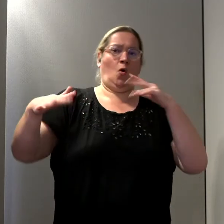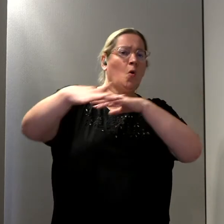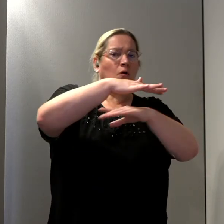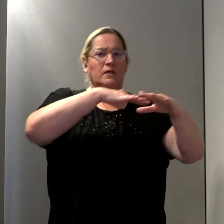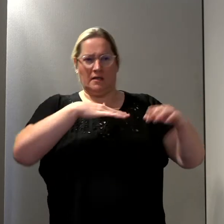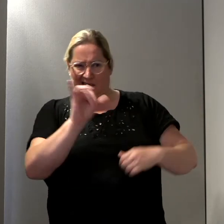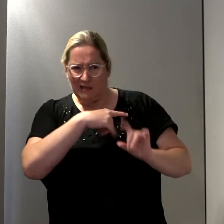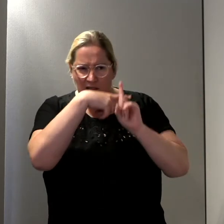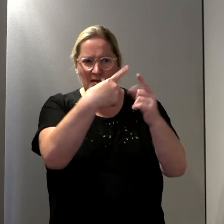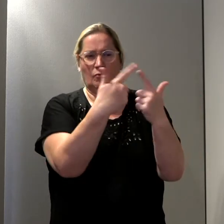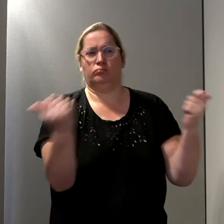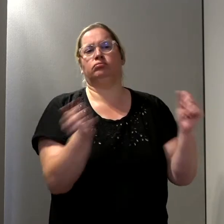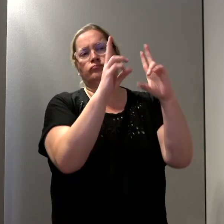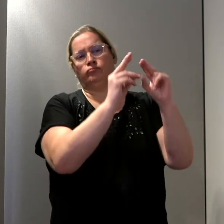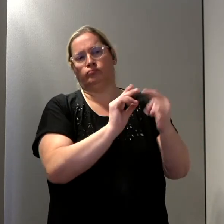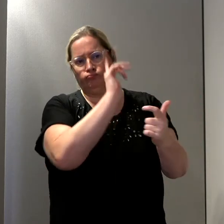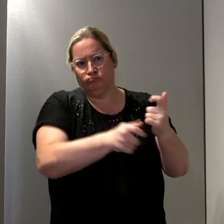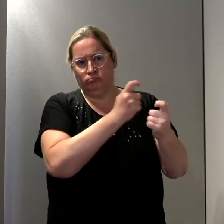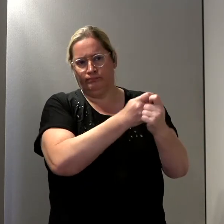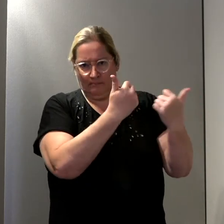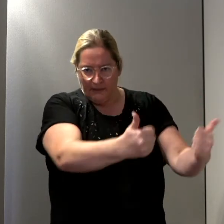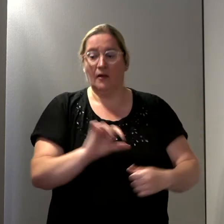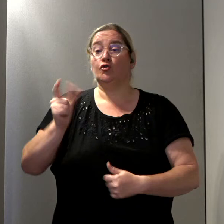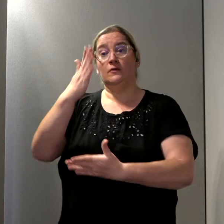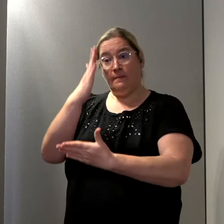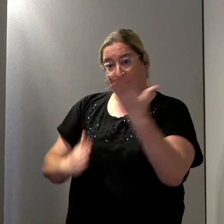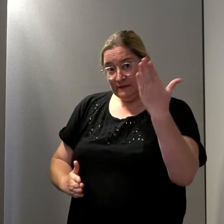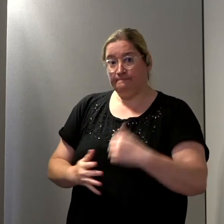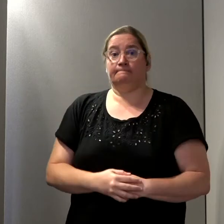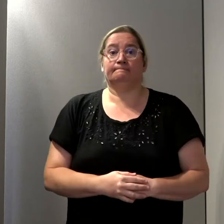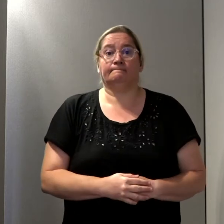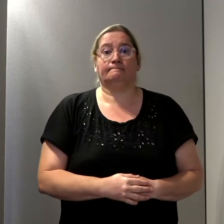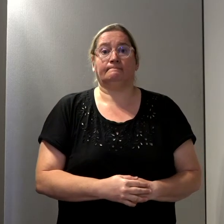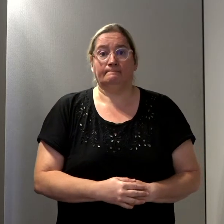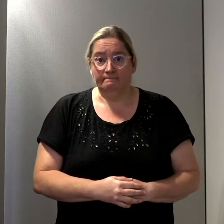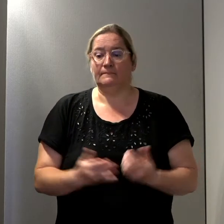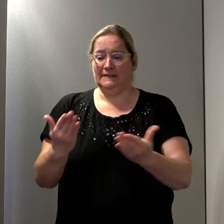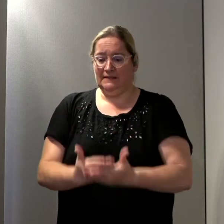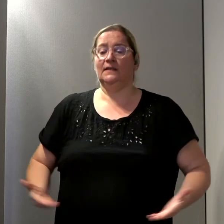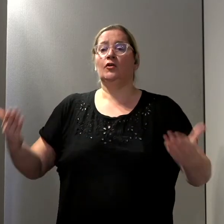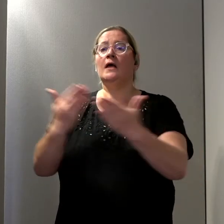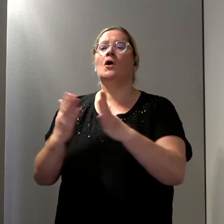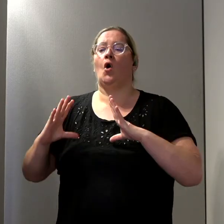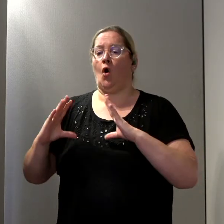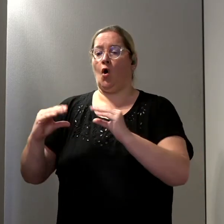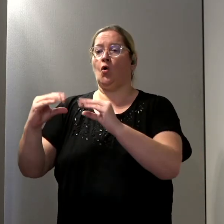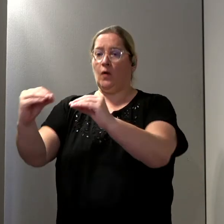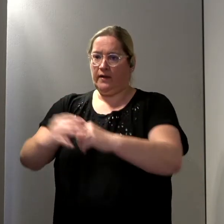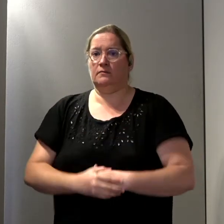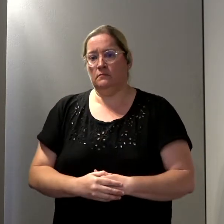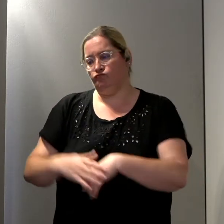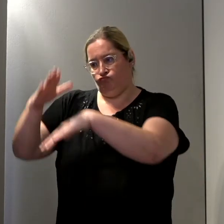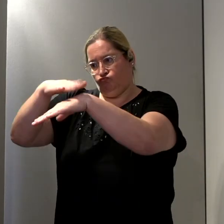contexte, le public cible, etc. Et puis une deuxième partie qui aborde les cas pratiques avec des consignes pour chaque